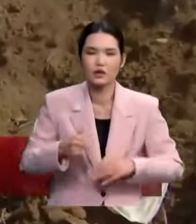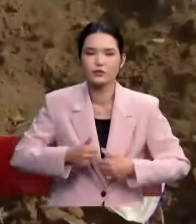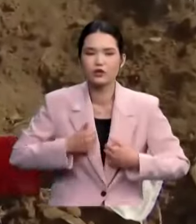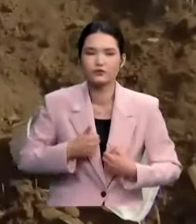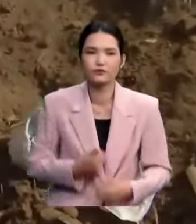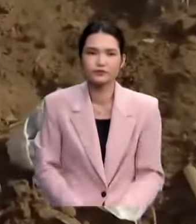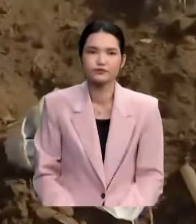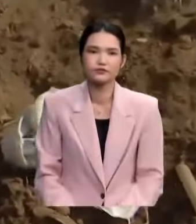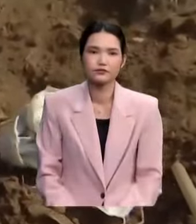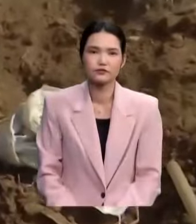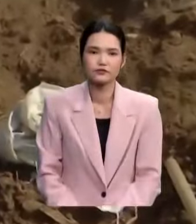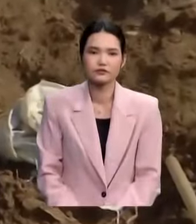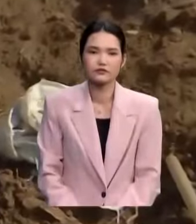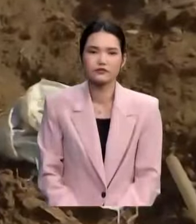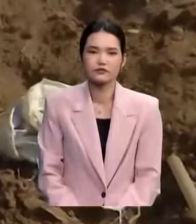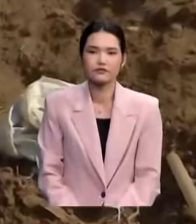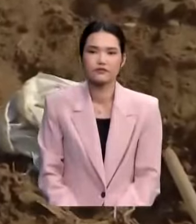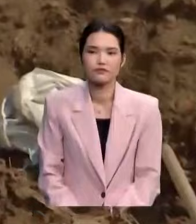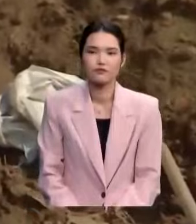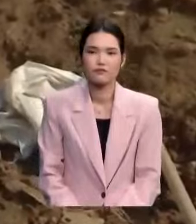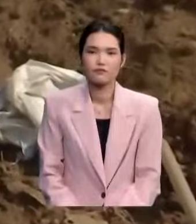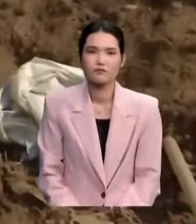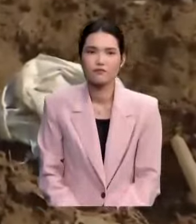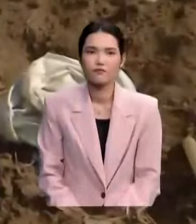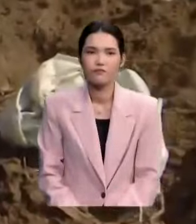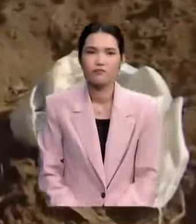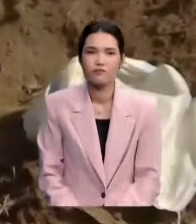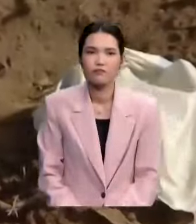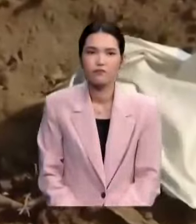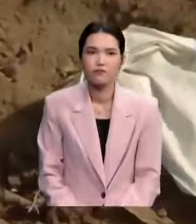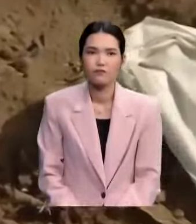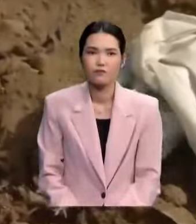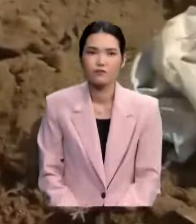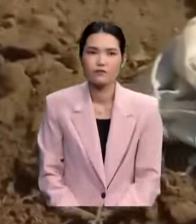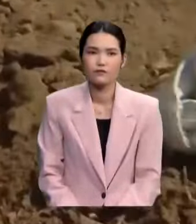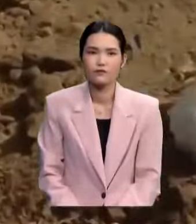Әділжан Бердібеков, Ерлан Сарманов, Атамекен Бизнес.